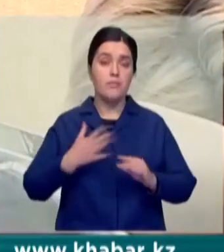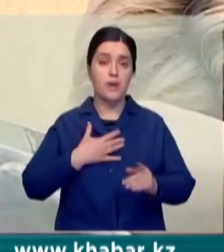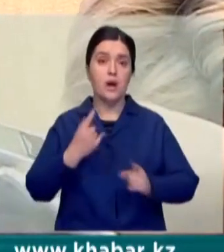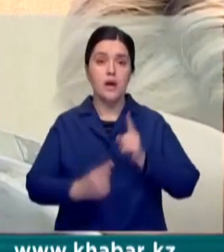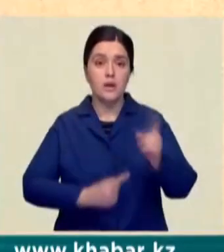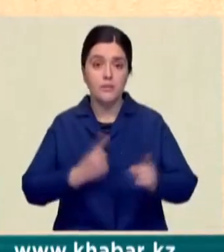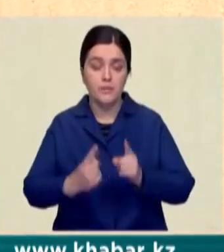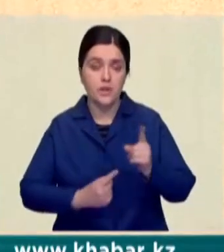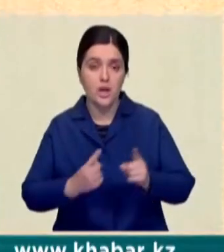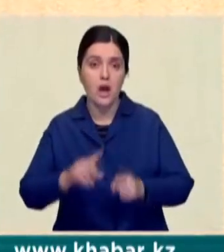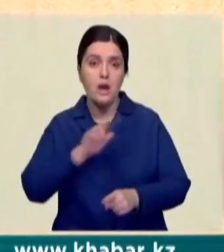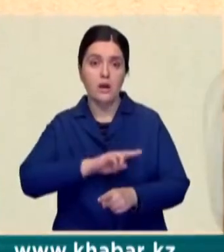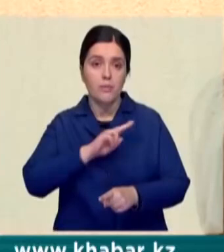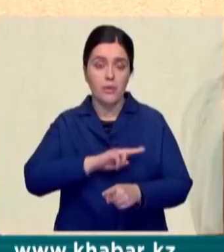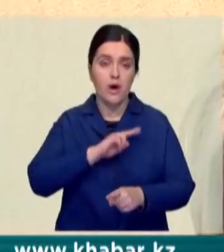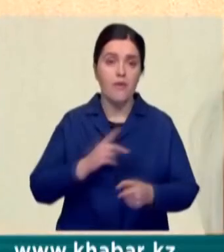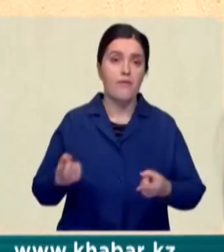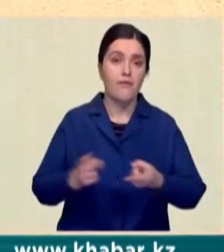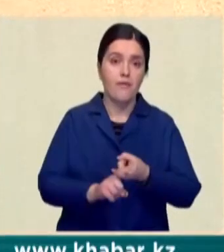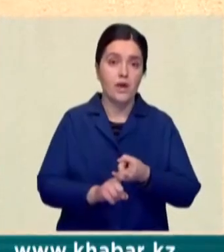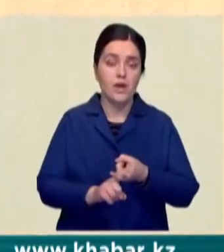отрасли казахстанской работать с